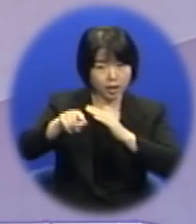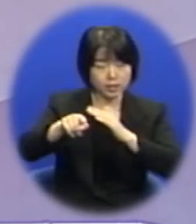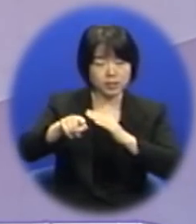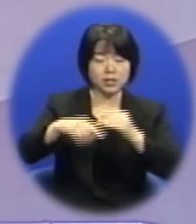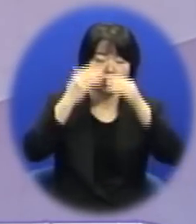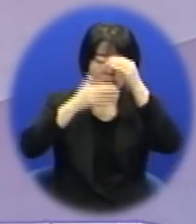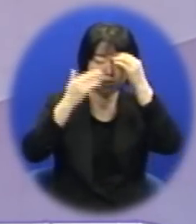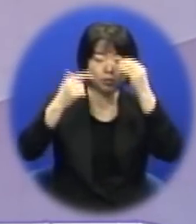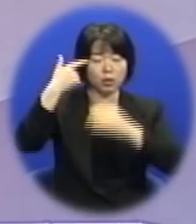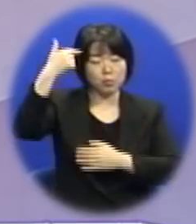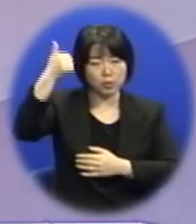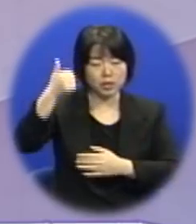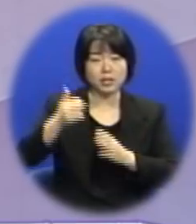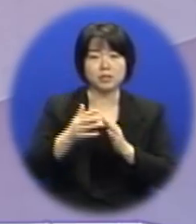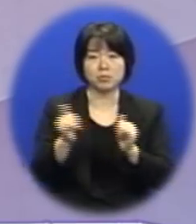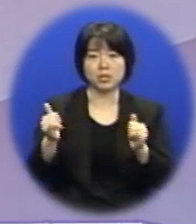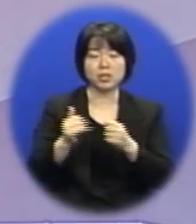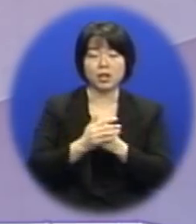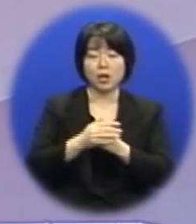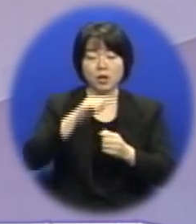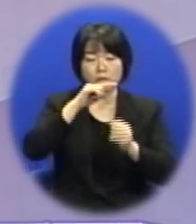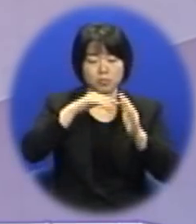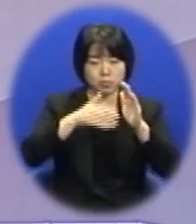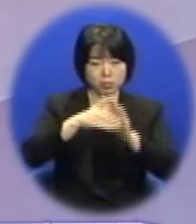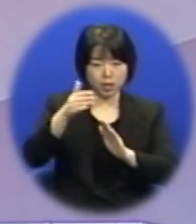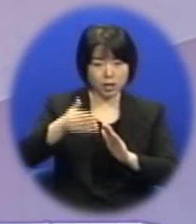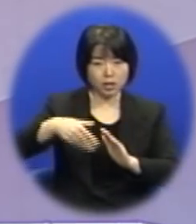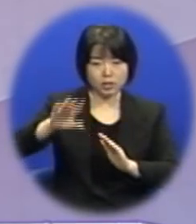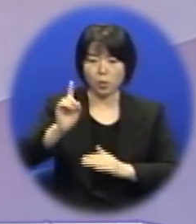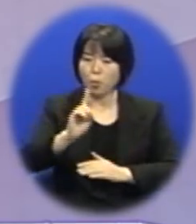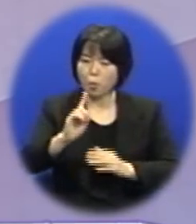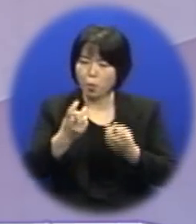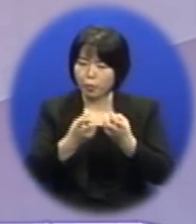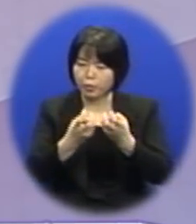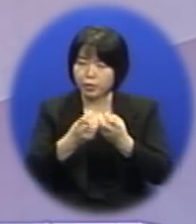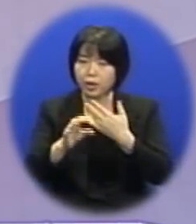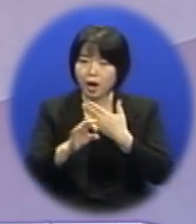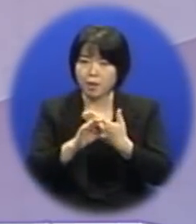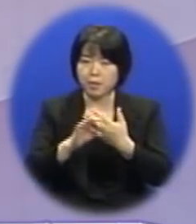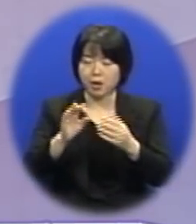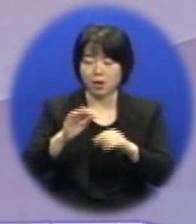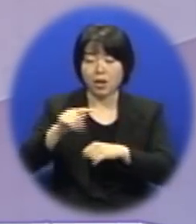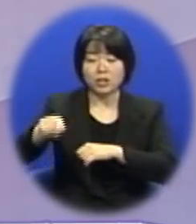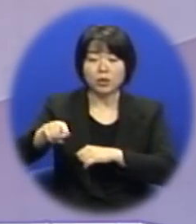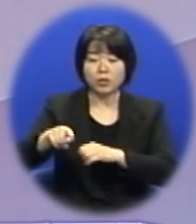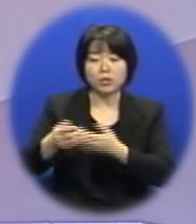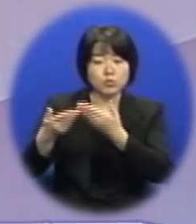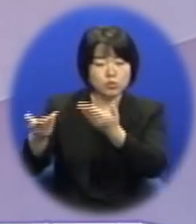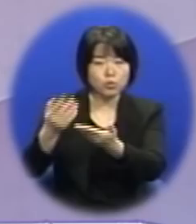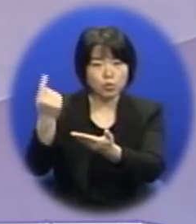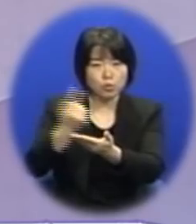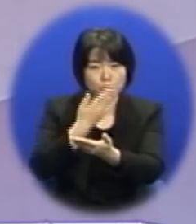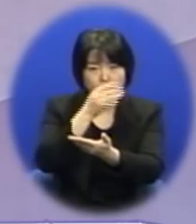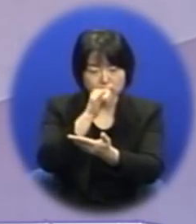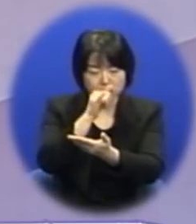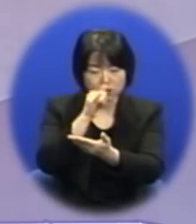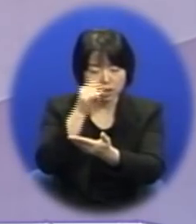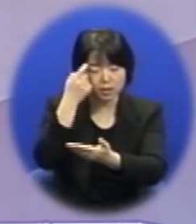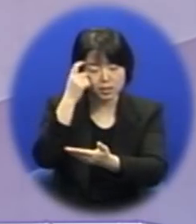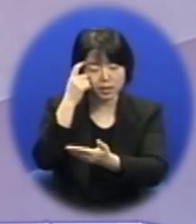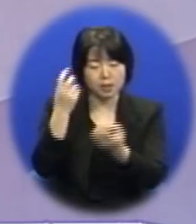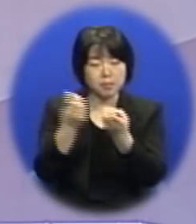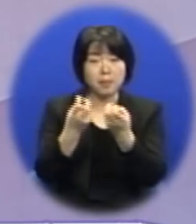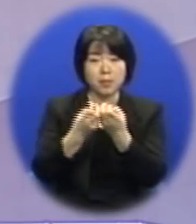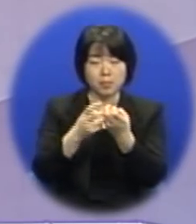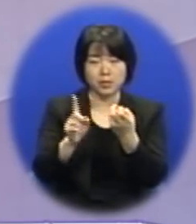성도들이 북한에 가서 어떻게 하면 이 성경책을 북한 사람들에게 주고 올 수 있을까? 그래서 하는